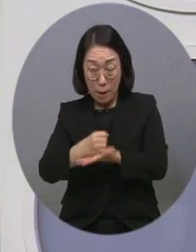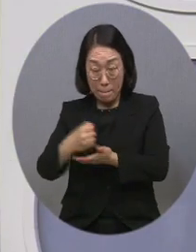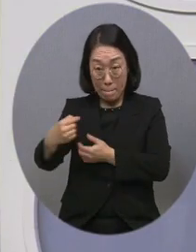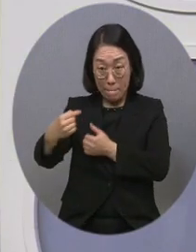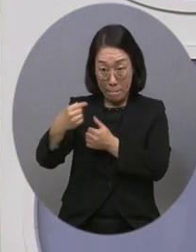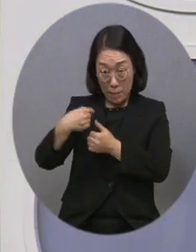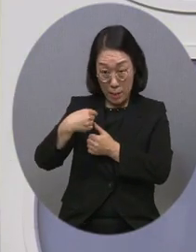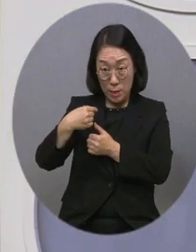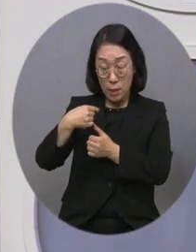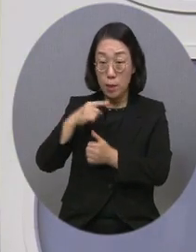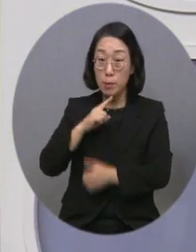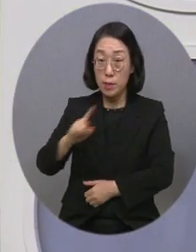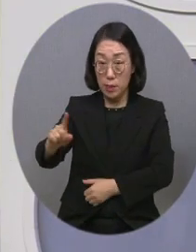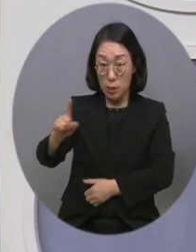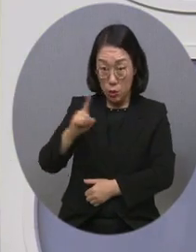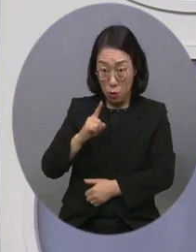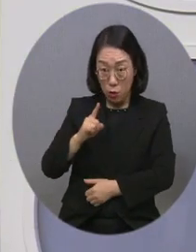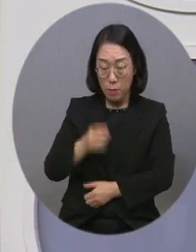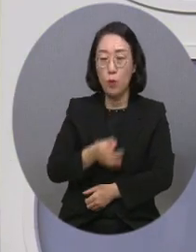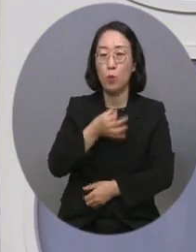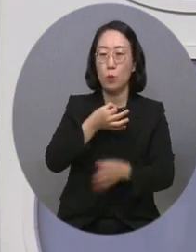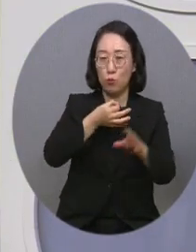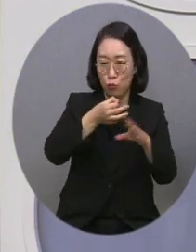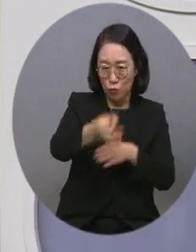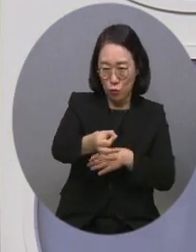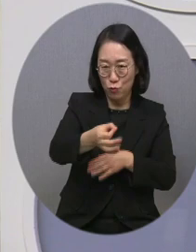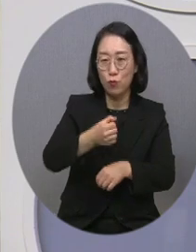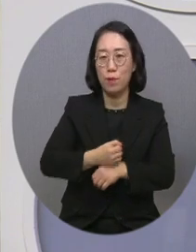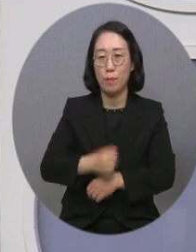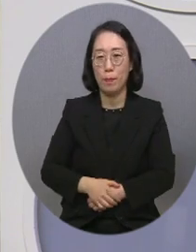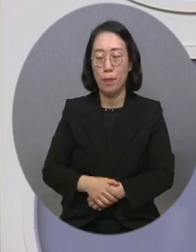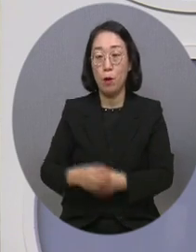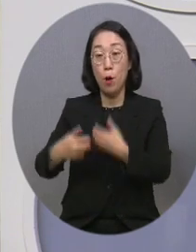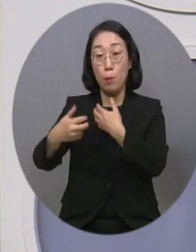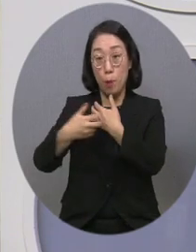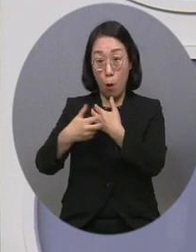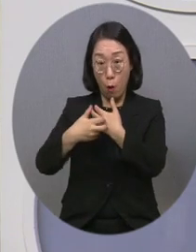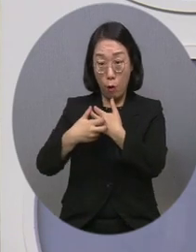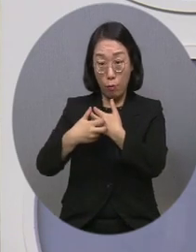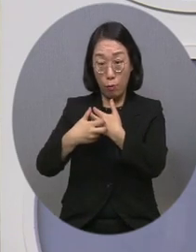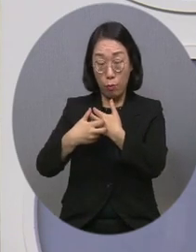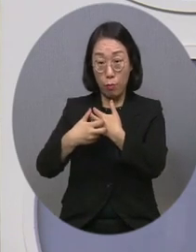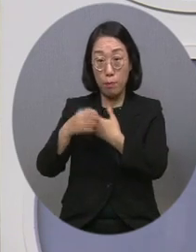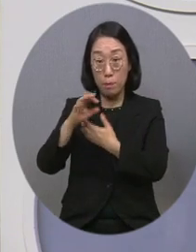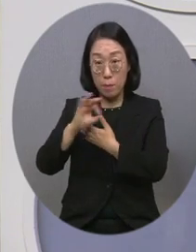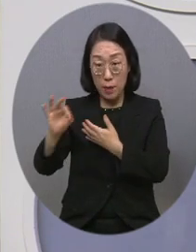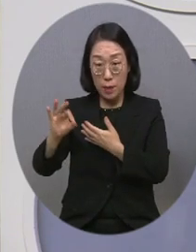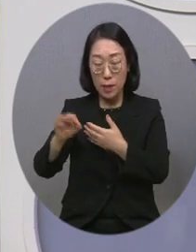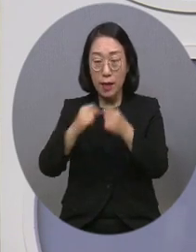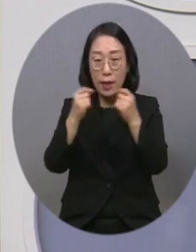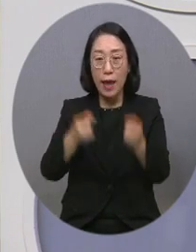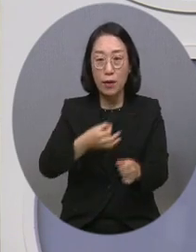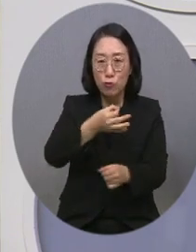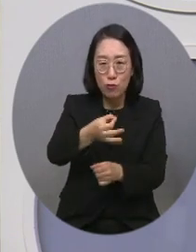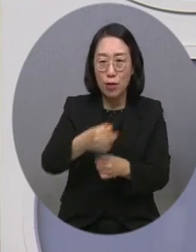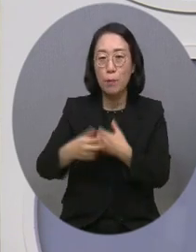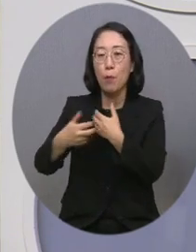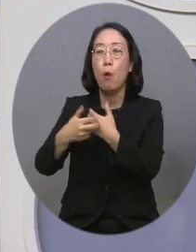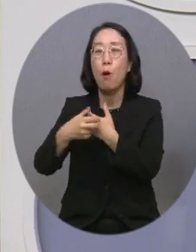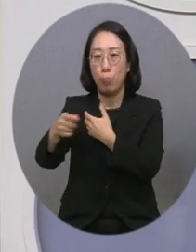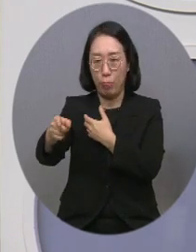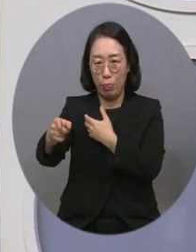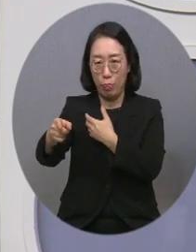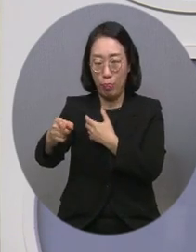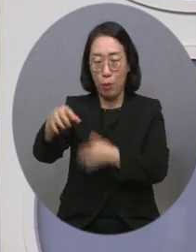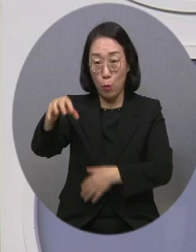하고 그다음에 의료비 같은 경우에는 저희가 병원으로 지원을 해 줍니다. 그러면 병원에서 이제 병원비가 예를